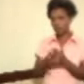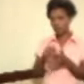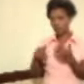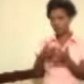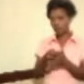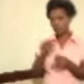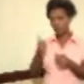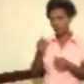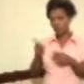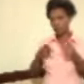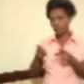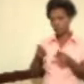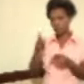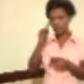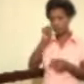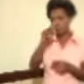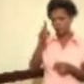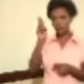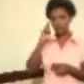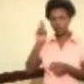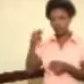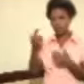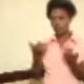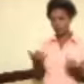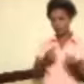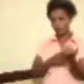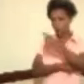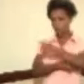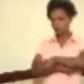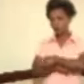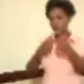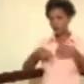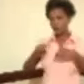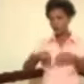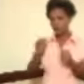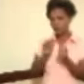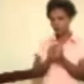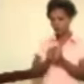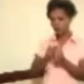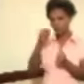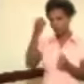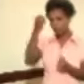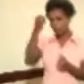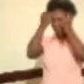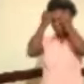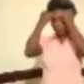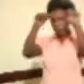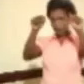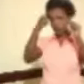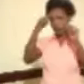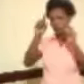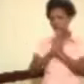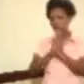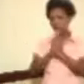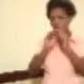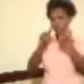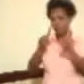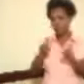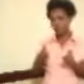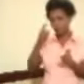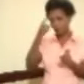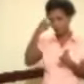Le Matin, et puis Godson Pierre de Alter Press. Donc, c'est quatre candidats ça qui pourraient avoir occasion pour y poser question,